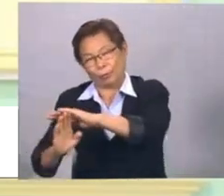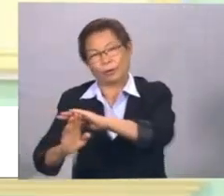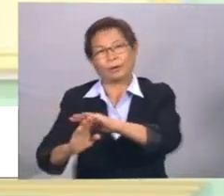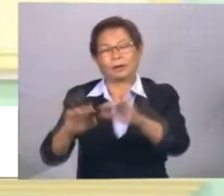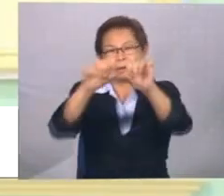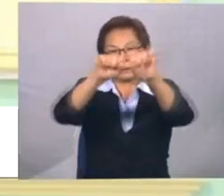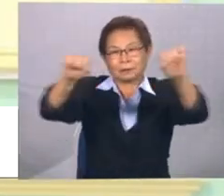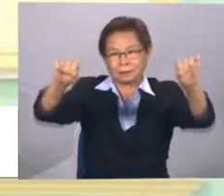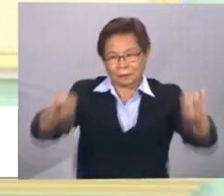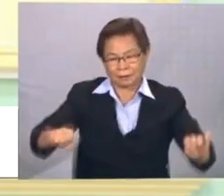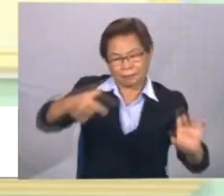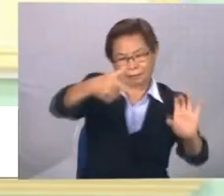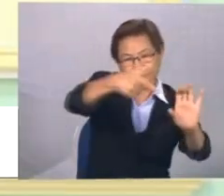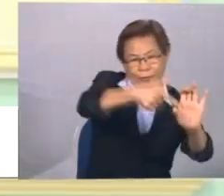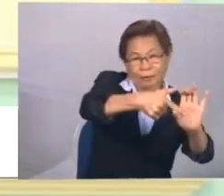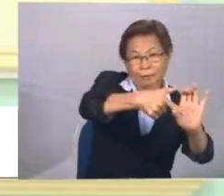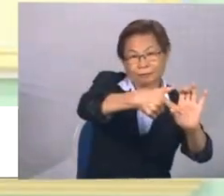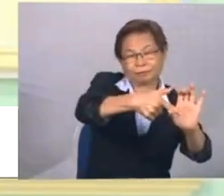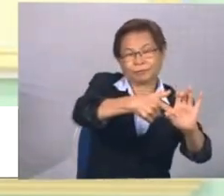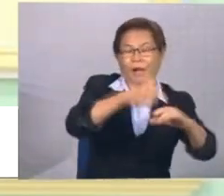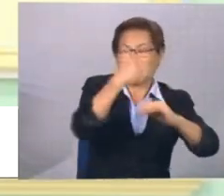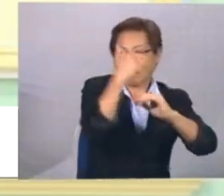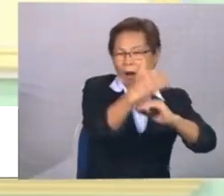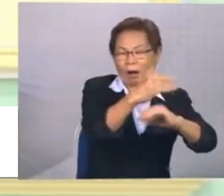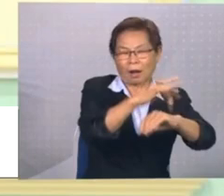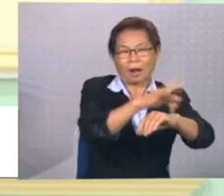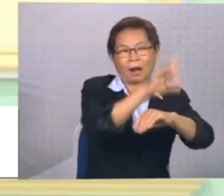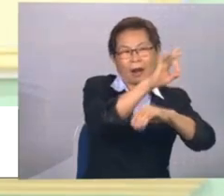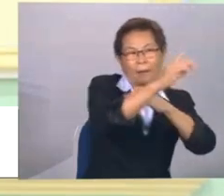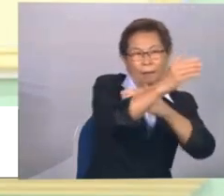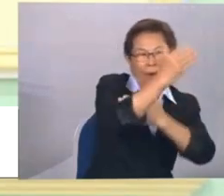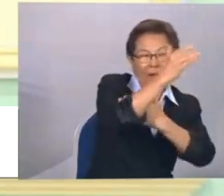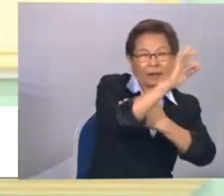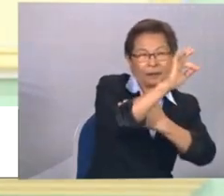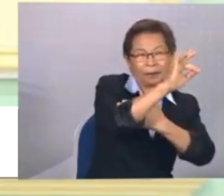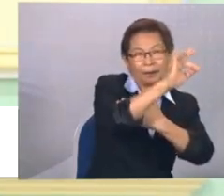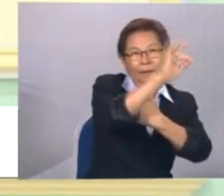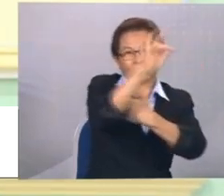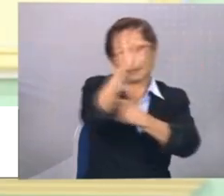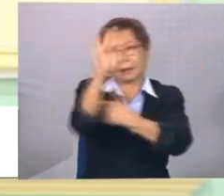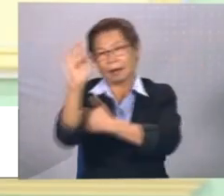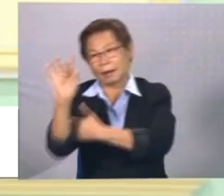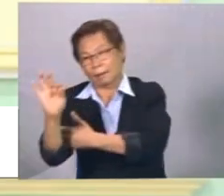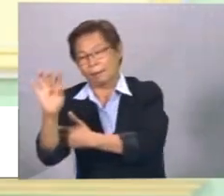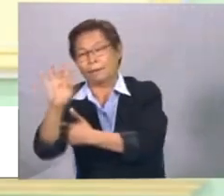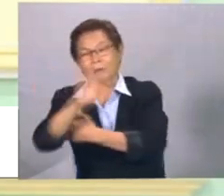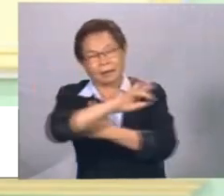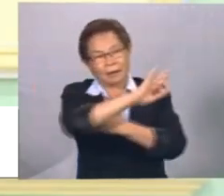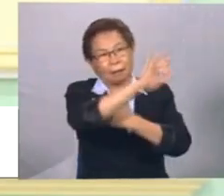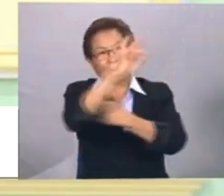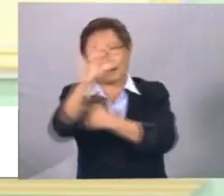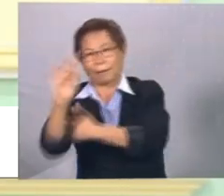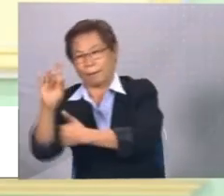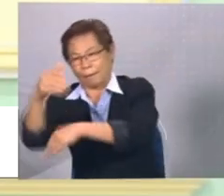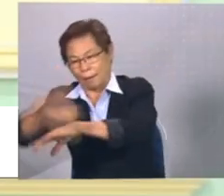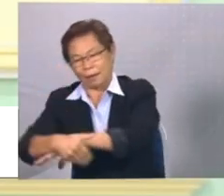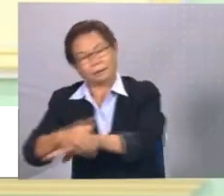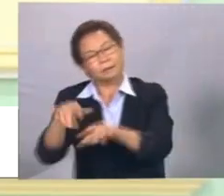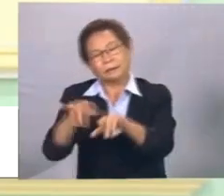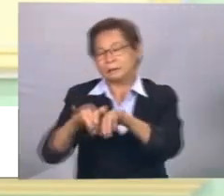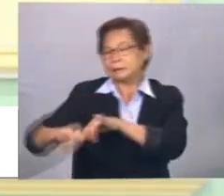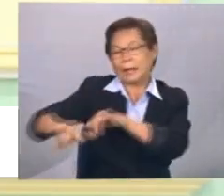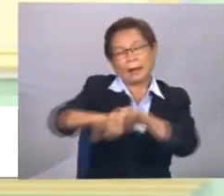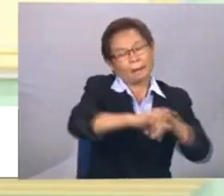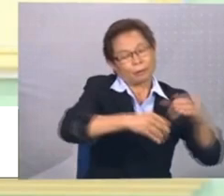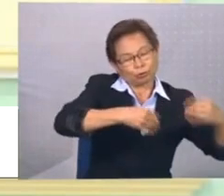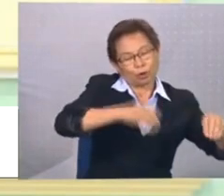stesen minyak juga diharapkan daripada 08.00 hingga delapan malam jadi standard kesemua yang menjual